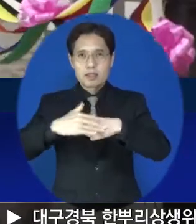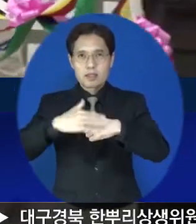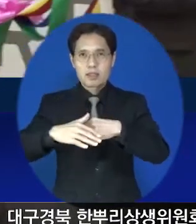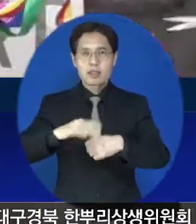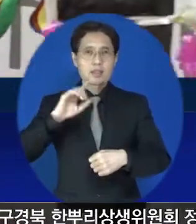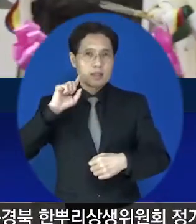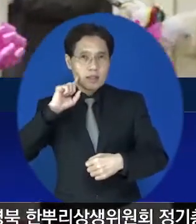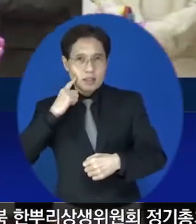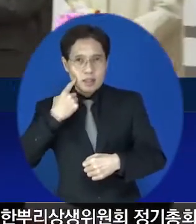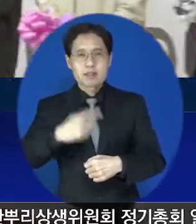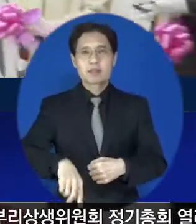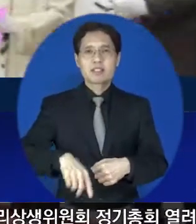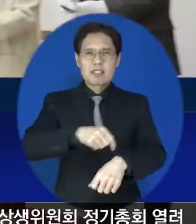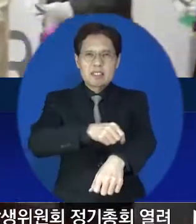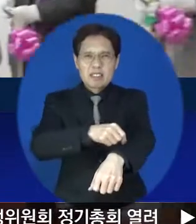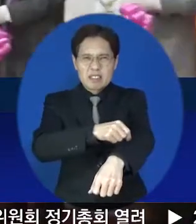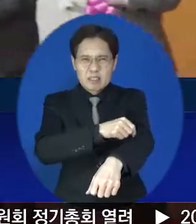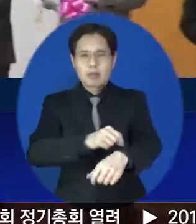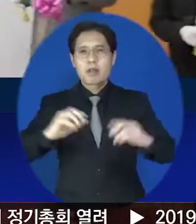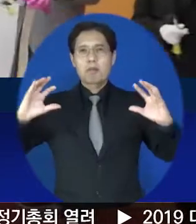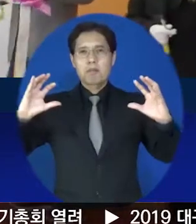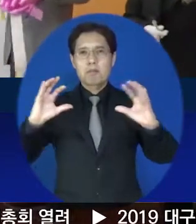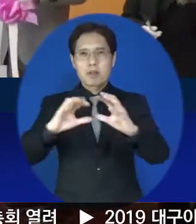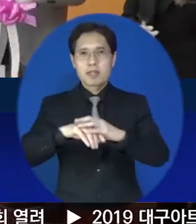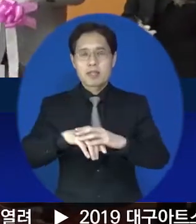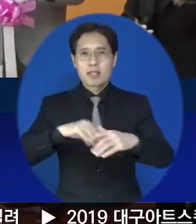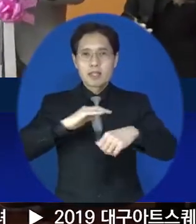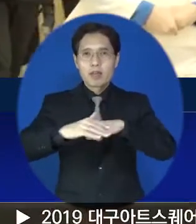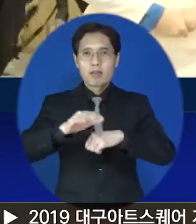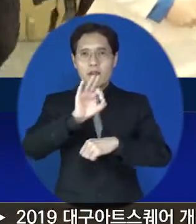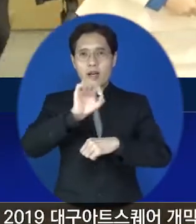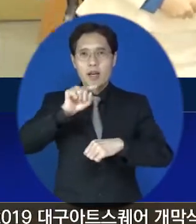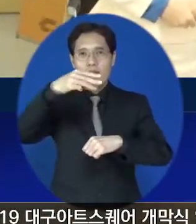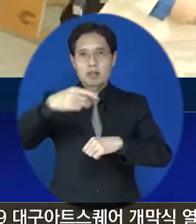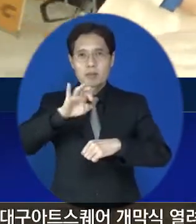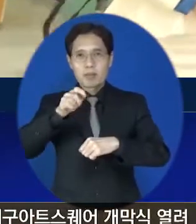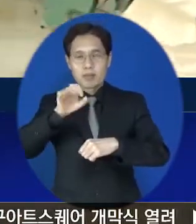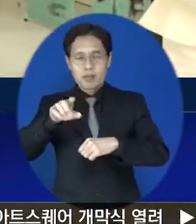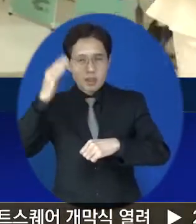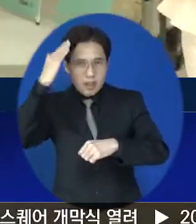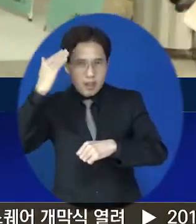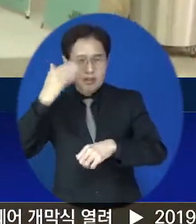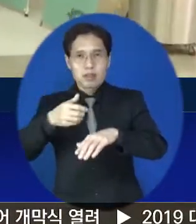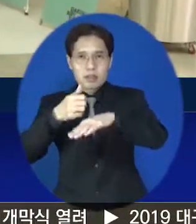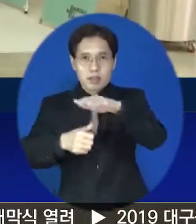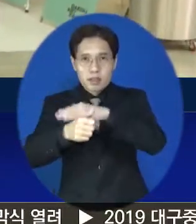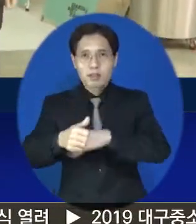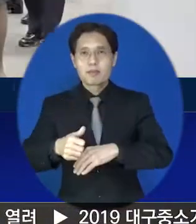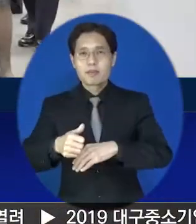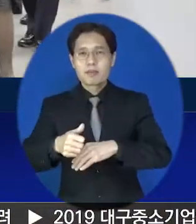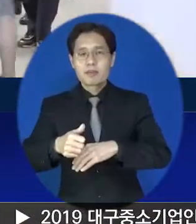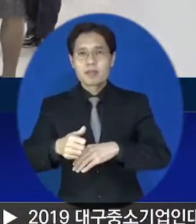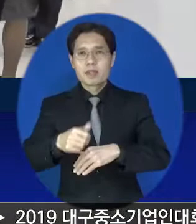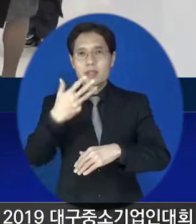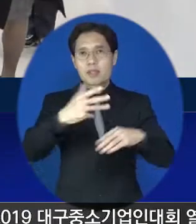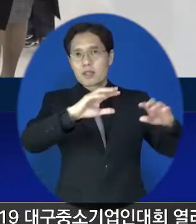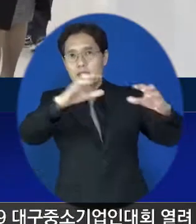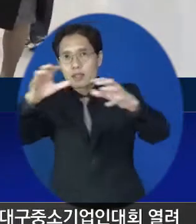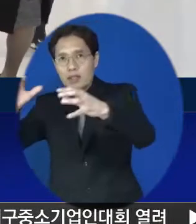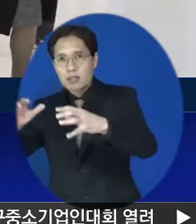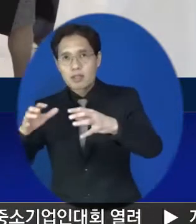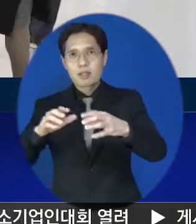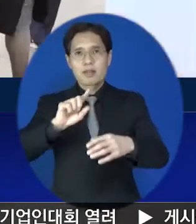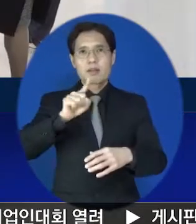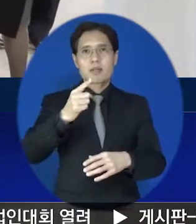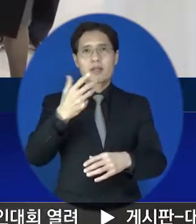2019 대구 아트 스퀘어가 열렸습니다. 대구 아트페어는 한국 대표 갤러리와 8개국, 114개